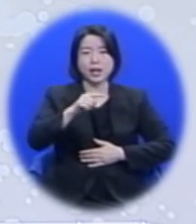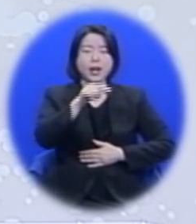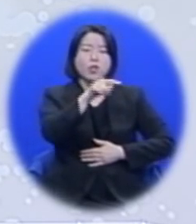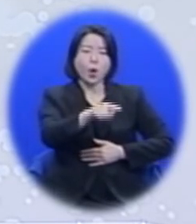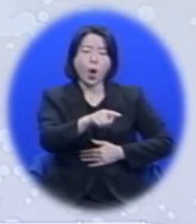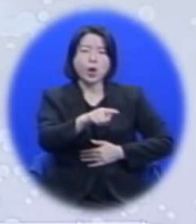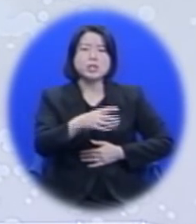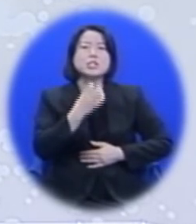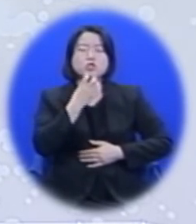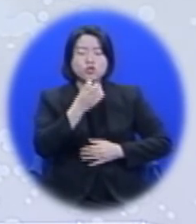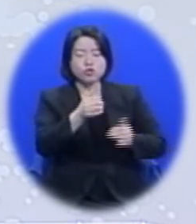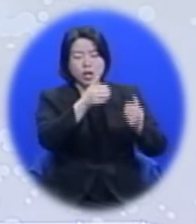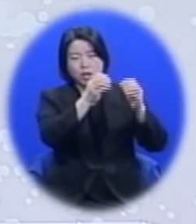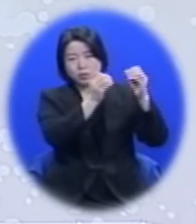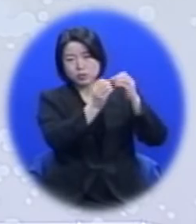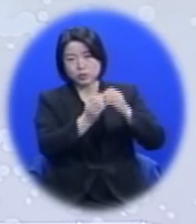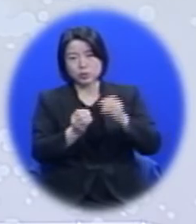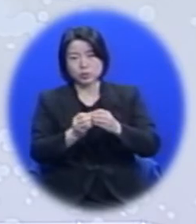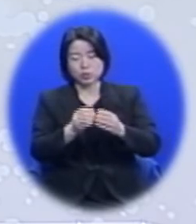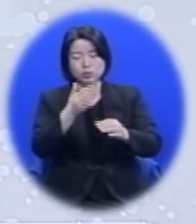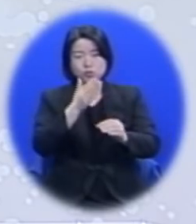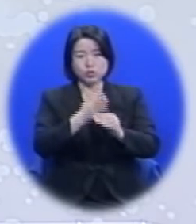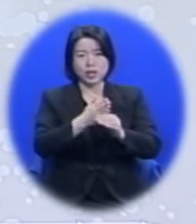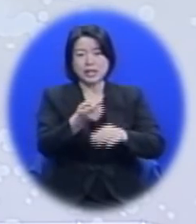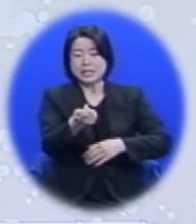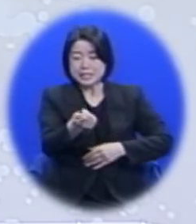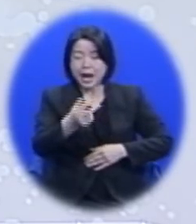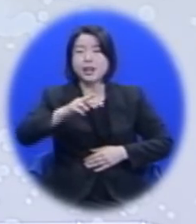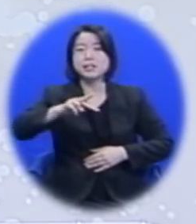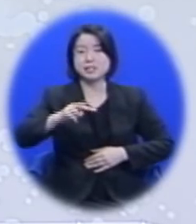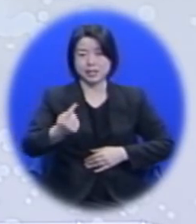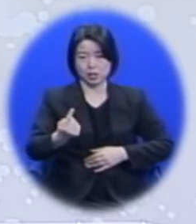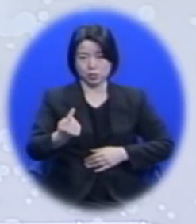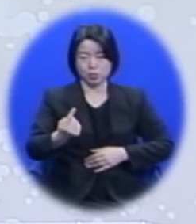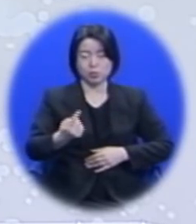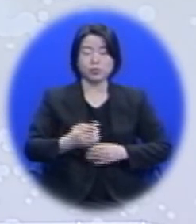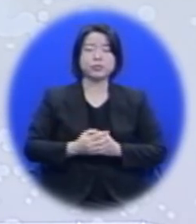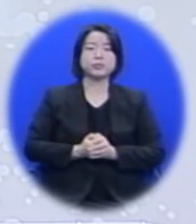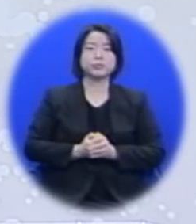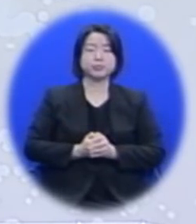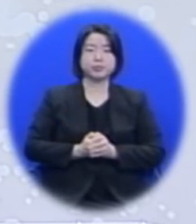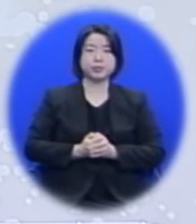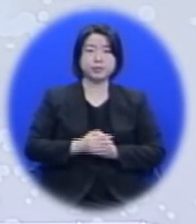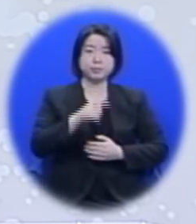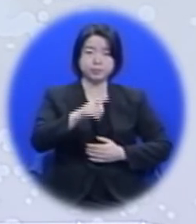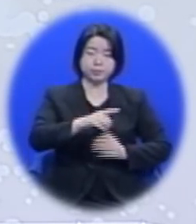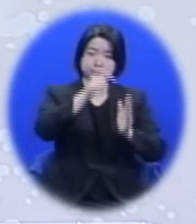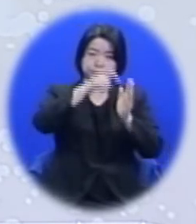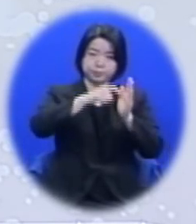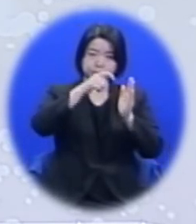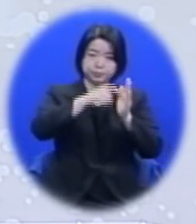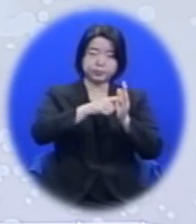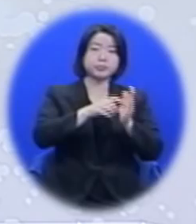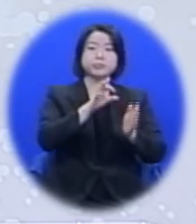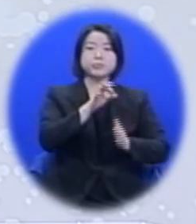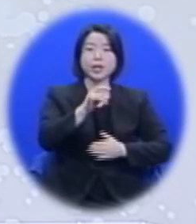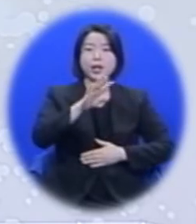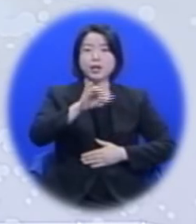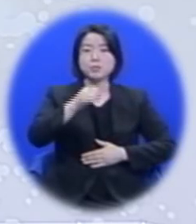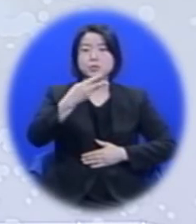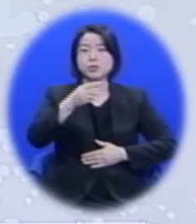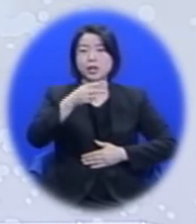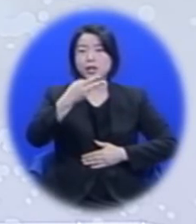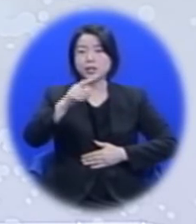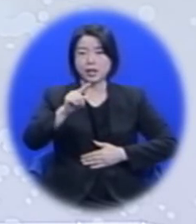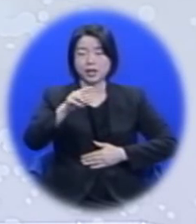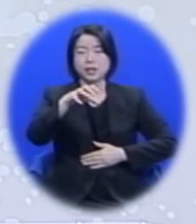작을지라도. 이 베들레헴 에브라다는 아주 유다